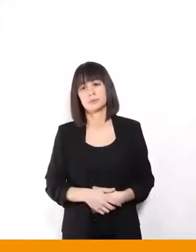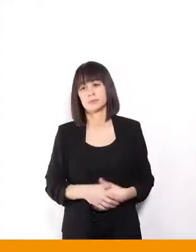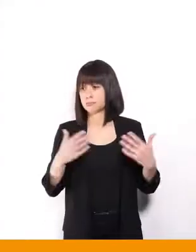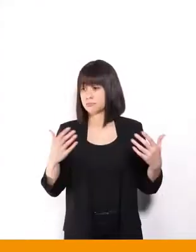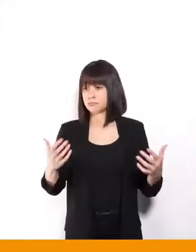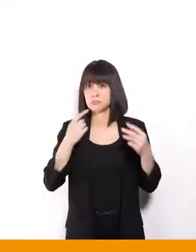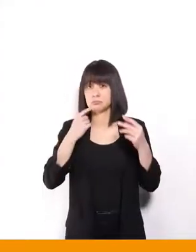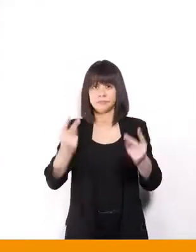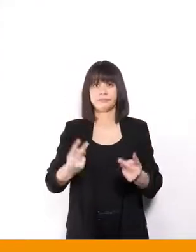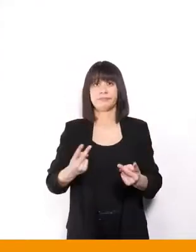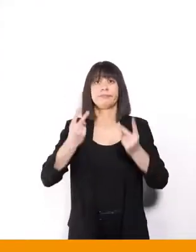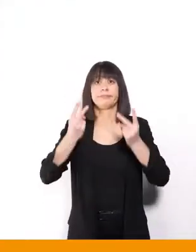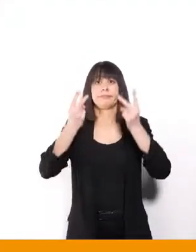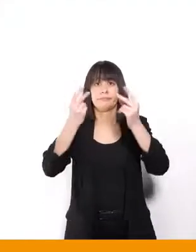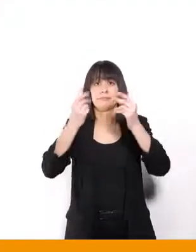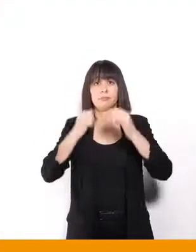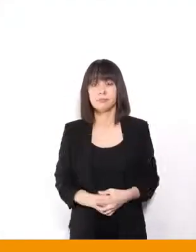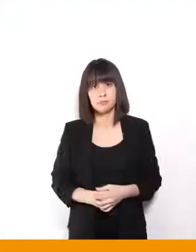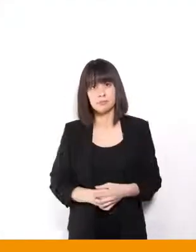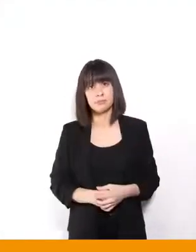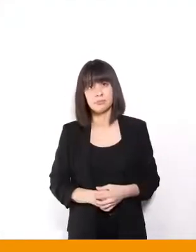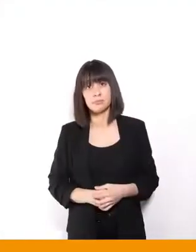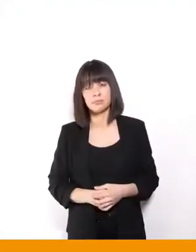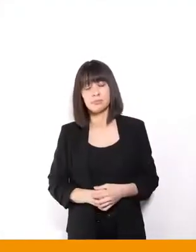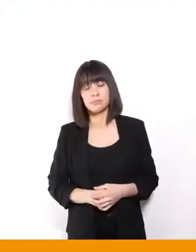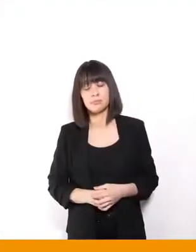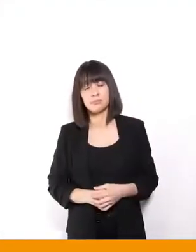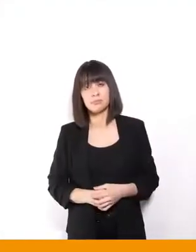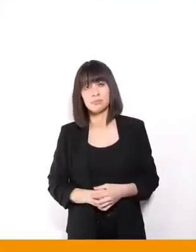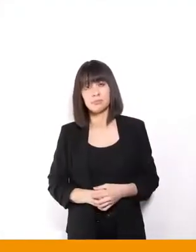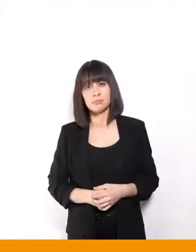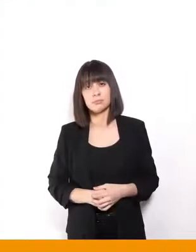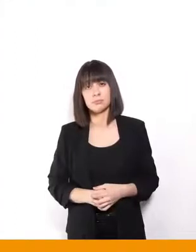revalorisation, qu'il y ait revalorisation au niveau